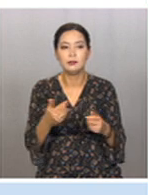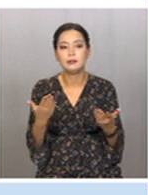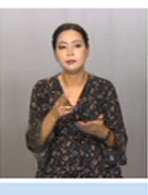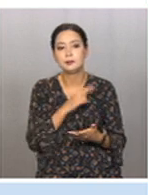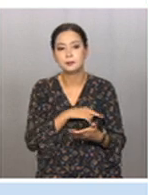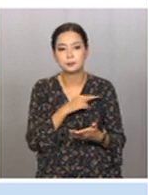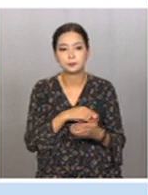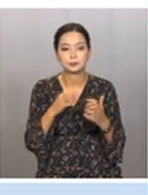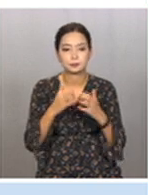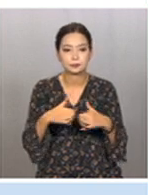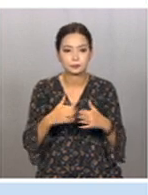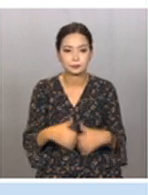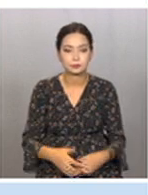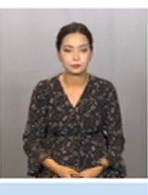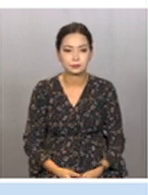талдаңыз.